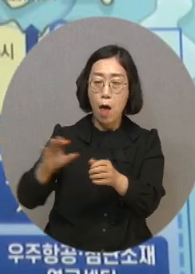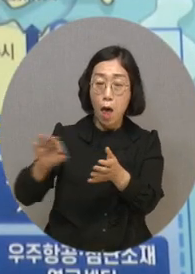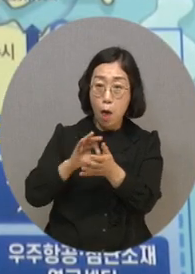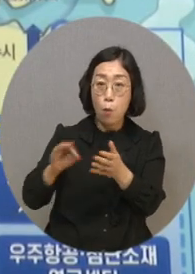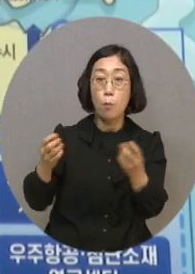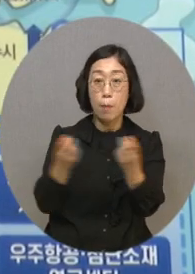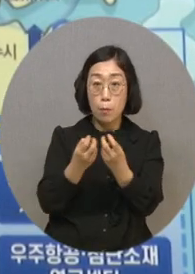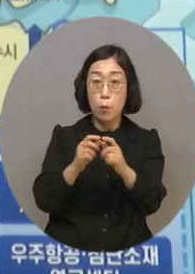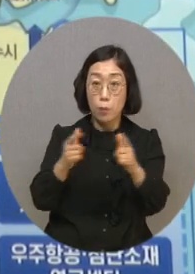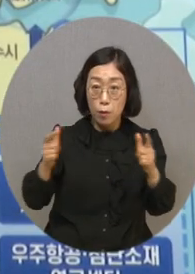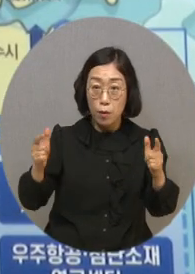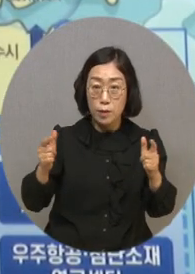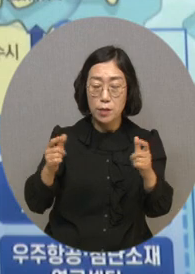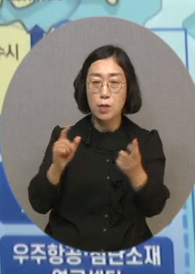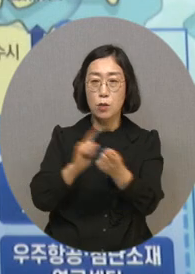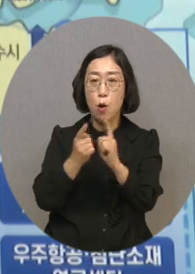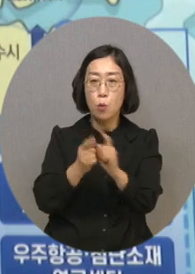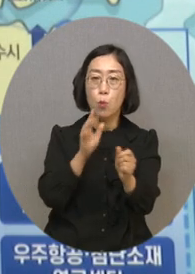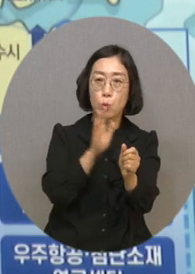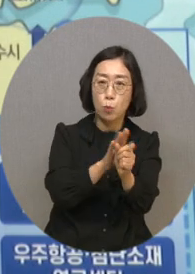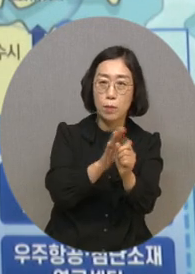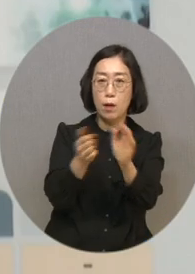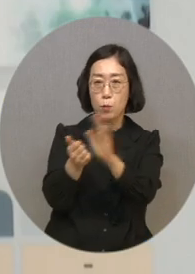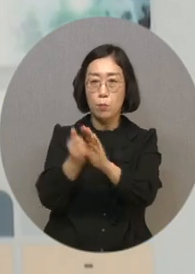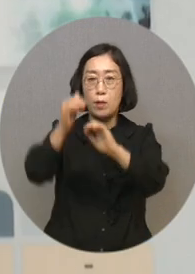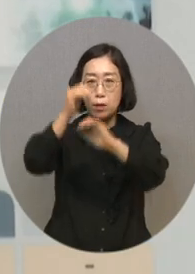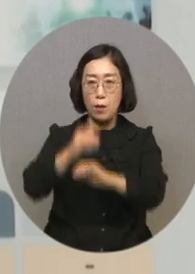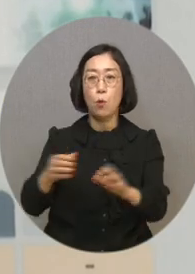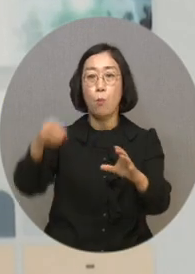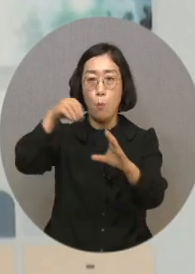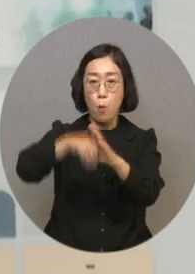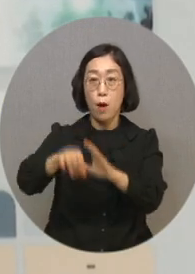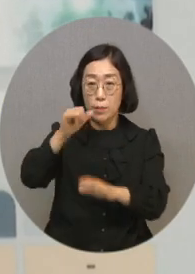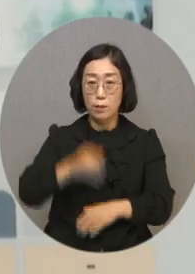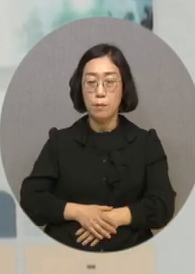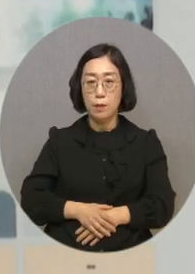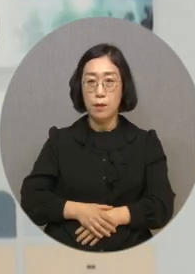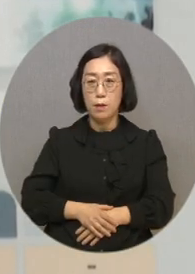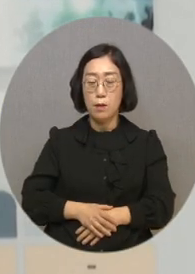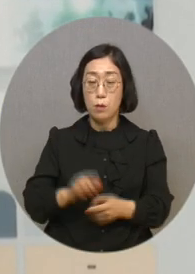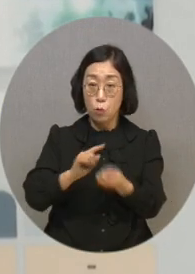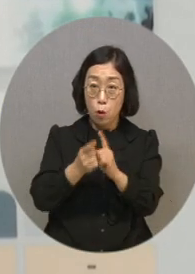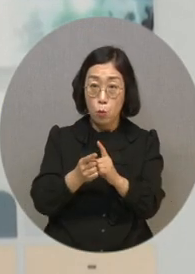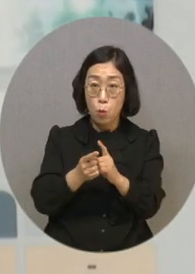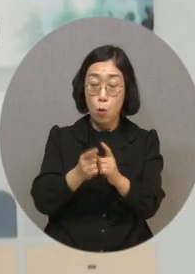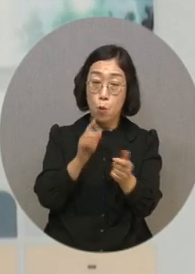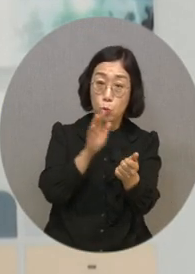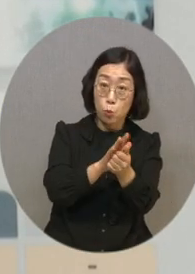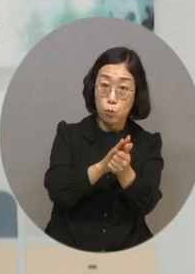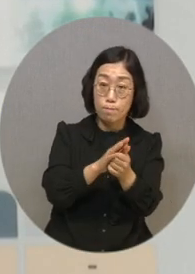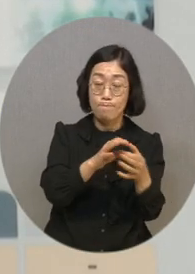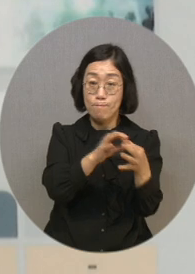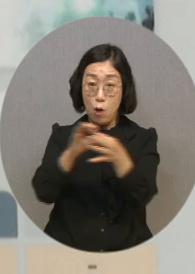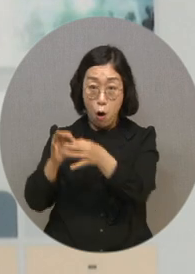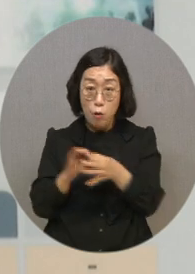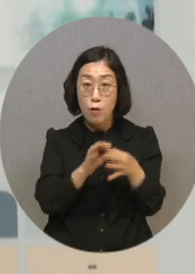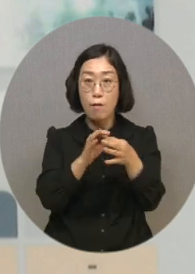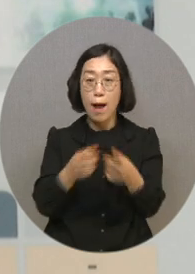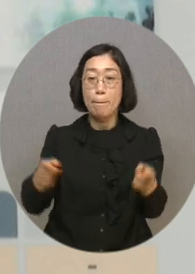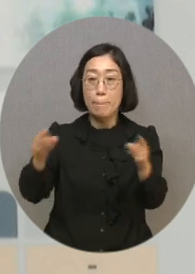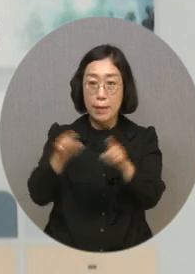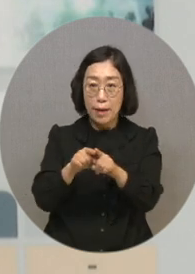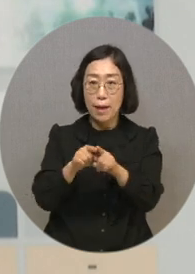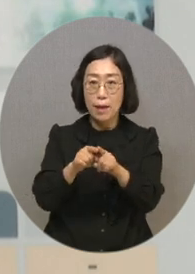상호 협력한다는 내용을 담고 있습니다. 또한 지산학연 간 긴밀한 파트너십을 구축하고 공동으로